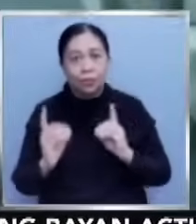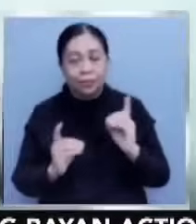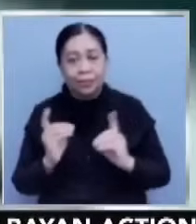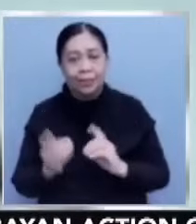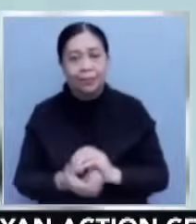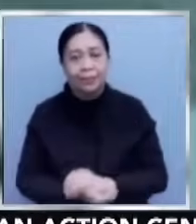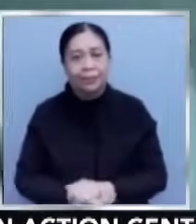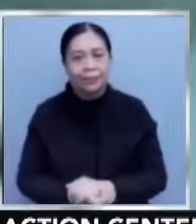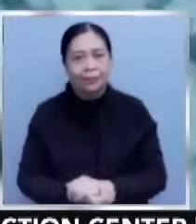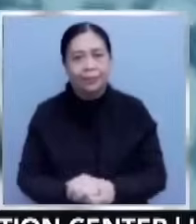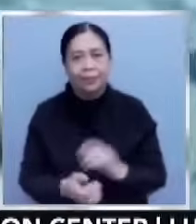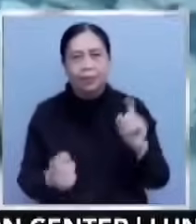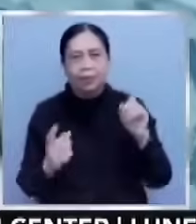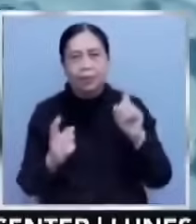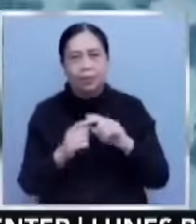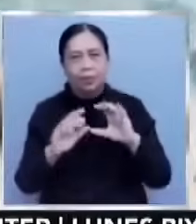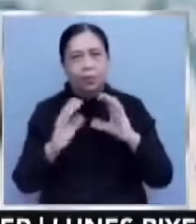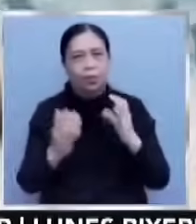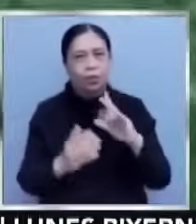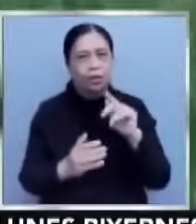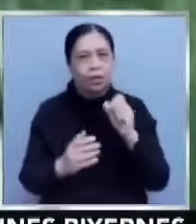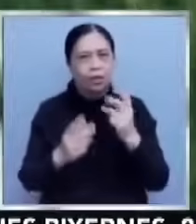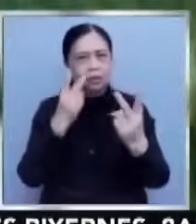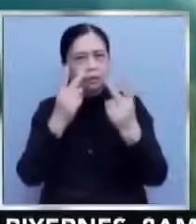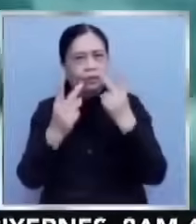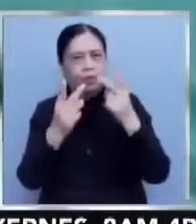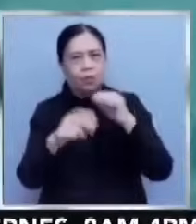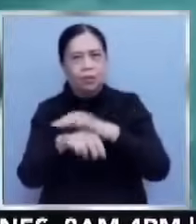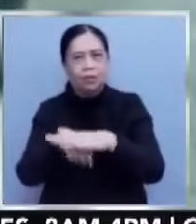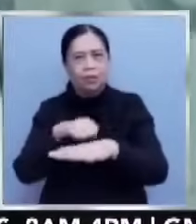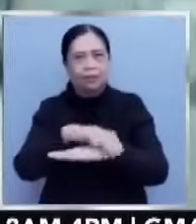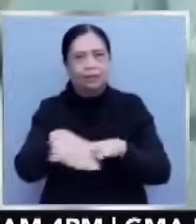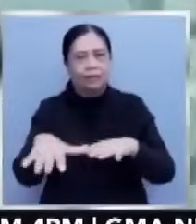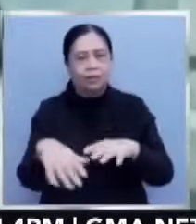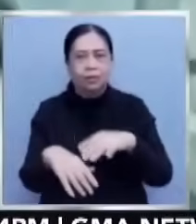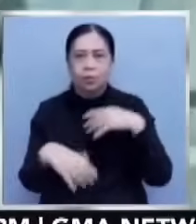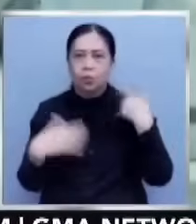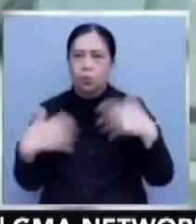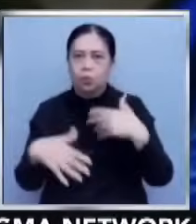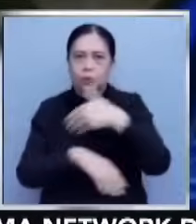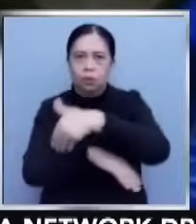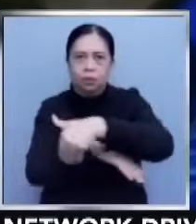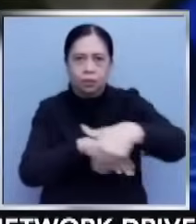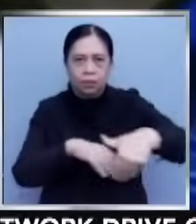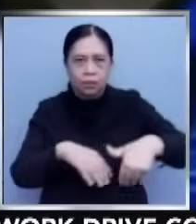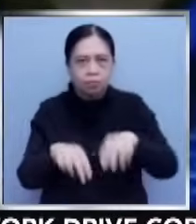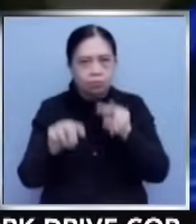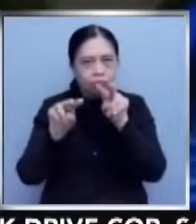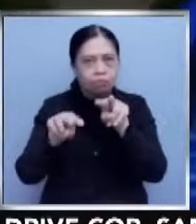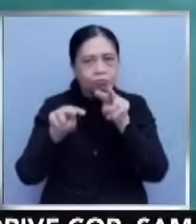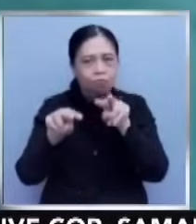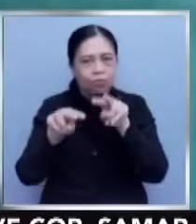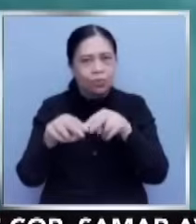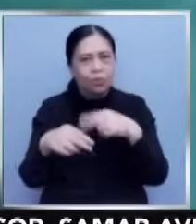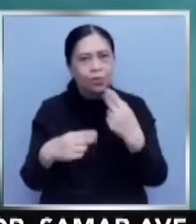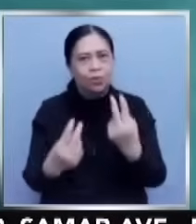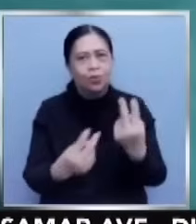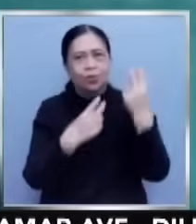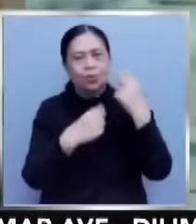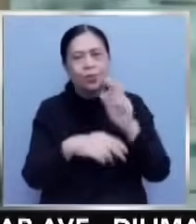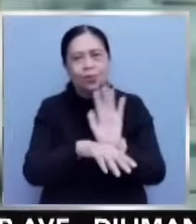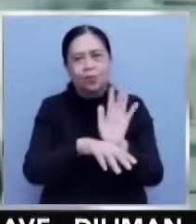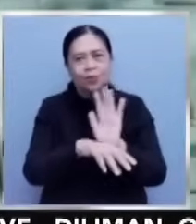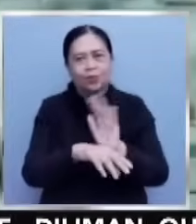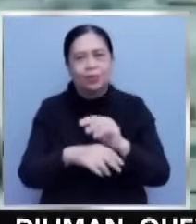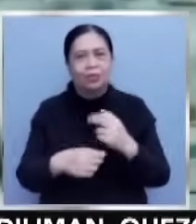Hanggang sa world-class visual effects! Talaga namang gabi-gabing tinututukan ang nostalgic feels. Ang Voltes